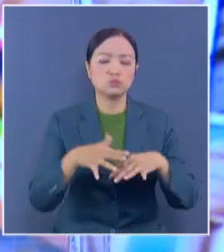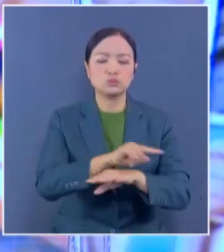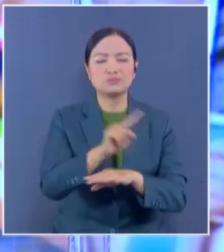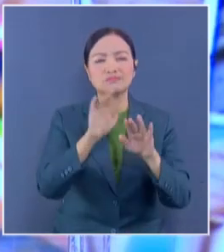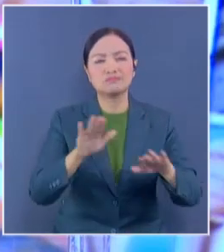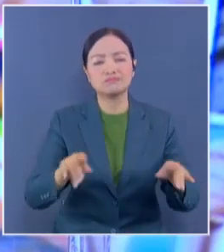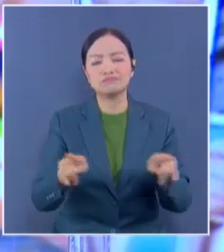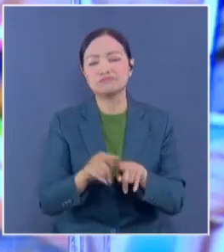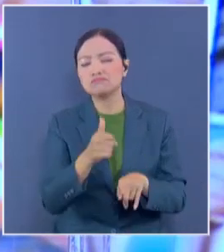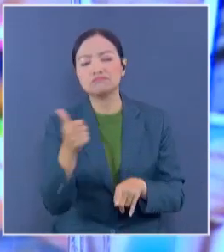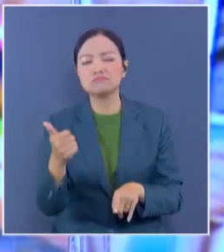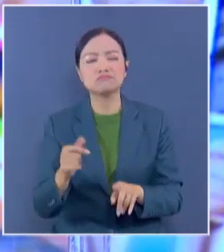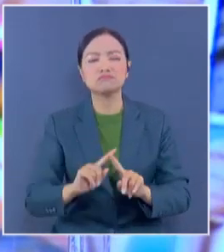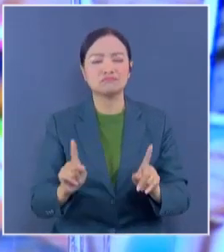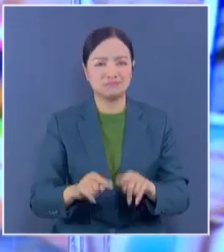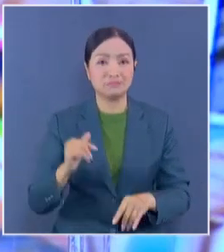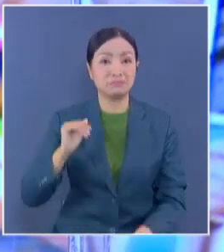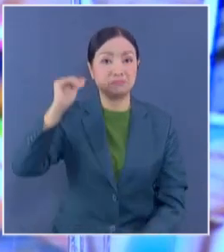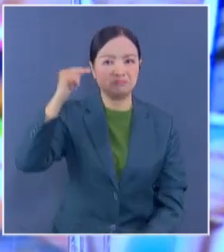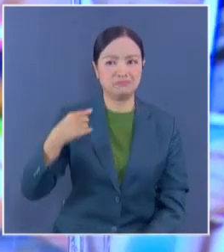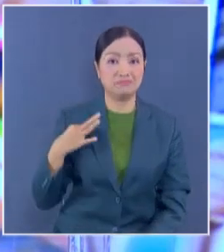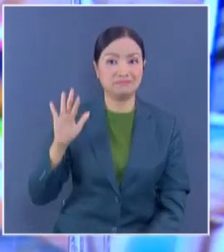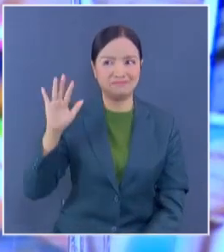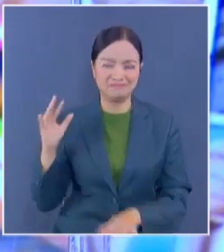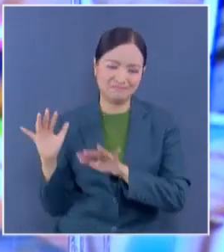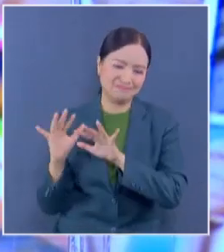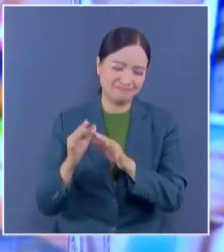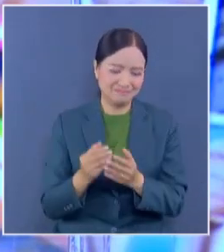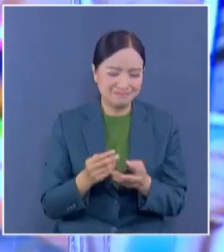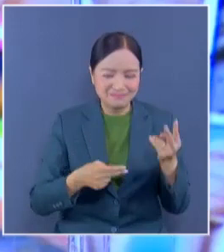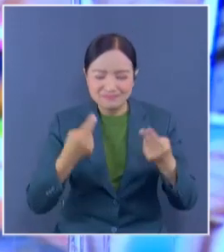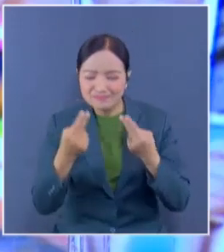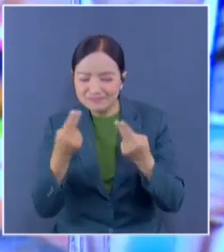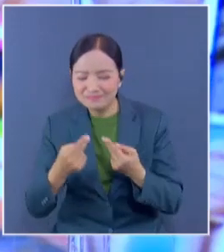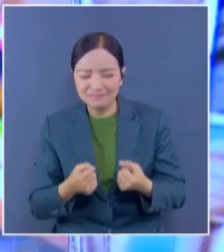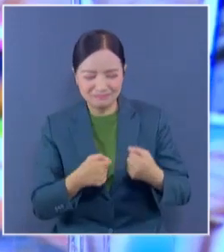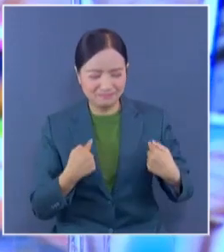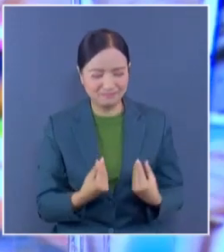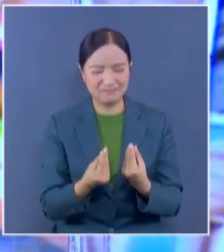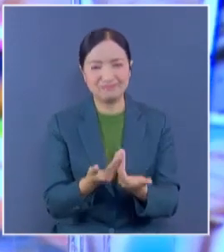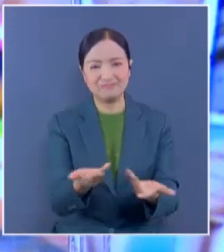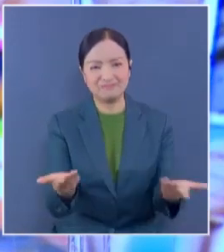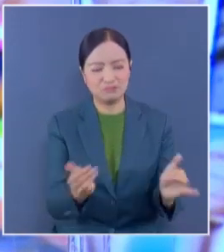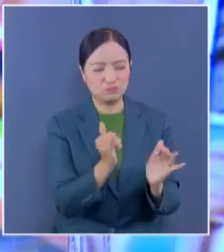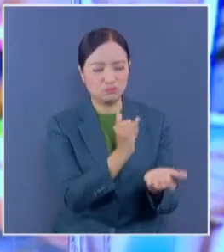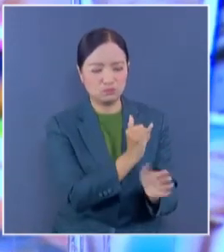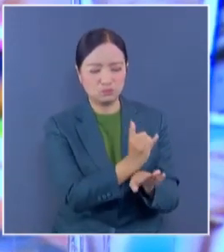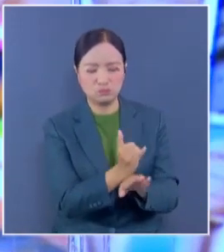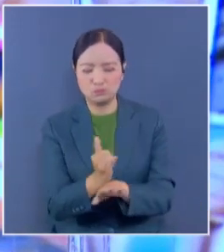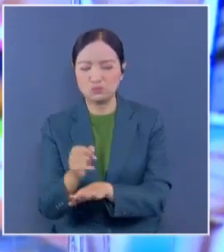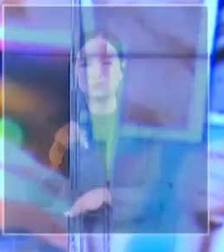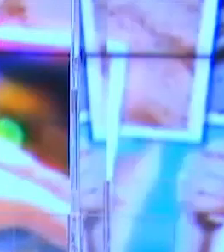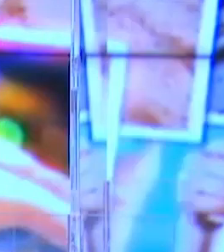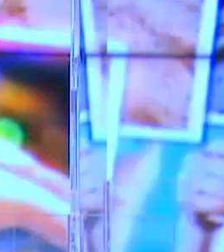มือนกับเด็กคนอื่นๆได้แต่ก็มีพี่ๆจิตอาสามาเยี่ยมเยียนมาให้กำลังใจและมอบความสุขให้ถึงเตียงในโรงพยาบาลเลยครับ